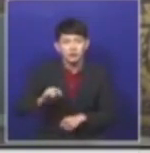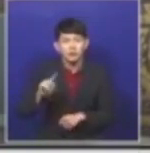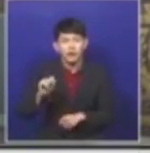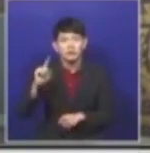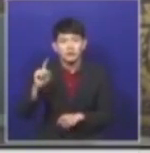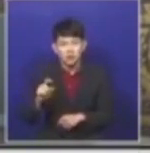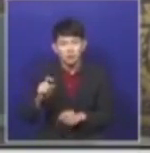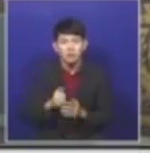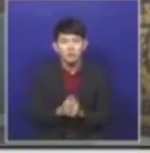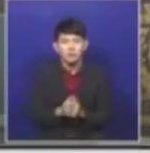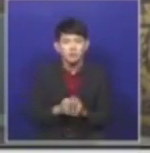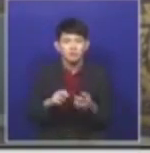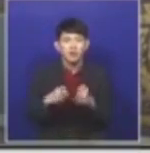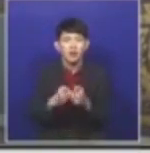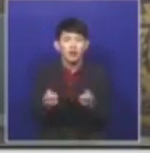ค่าเสื่อมต่อไปต่อไปแล้วก็ไปตายด้วยโรคไตวายสรุปแล้วคนไข้คนนี้ไม่ได้ตายเพราะว่าหวานนะตายเพราะไตวายถามว่าหมอคนนี้เก่งไหม